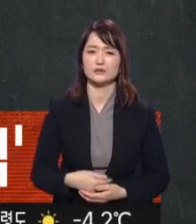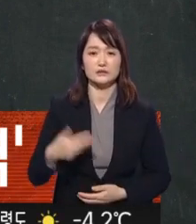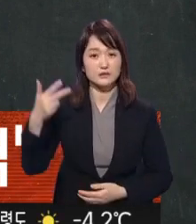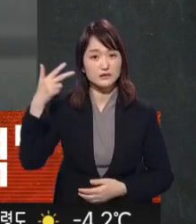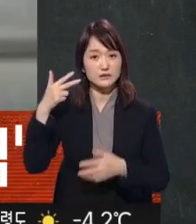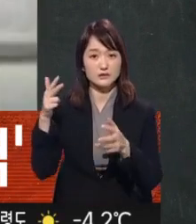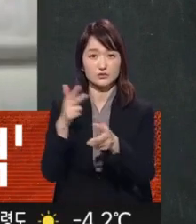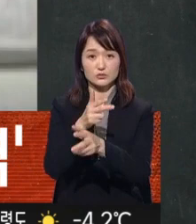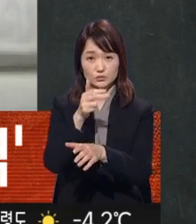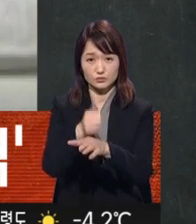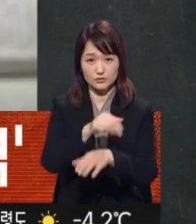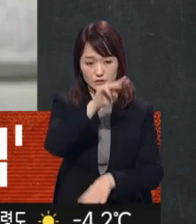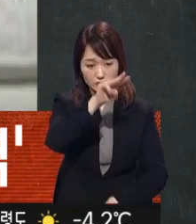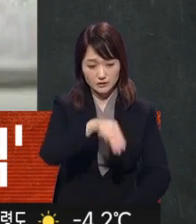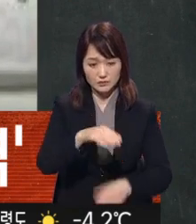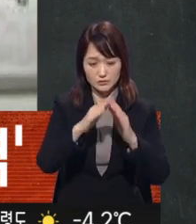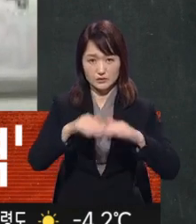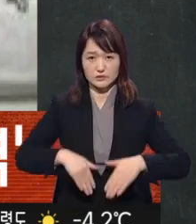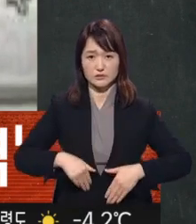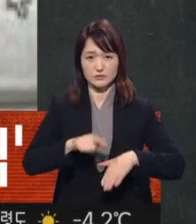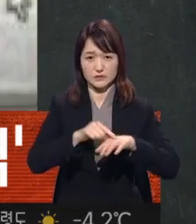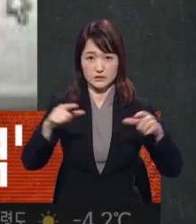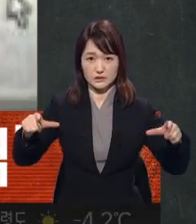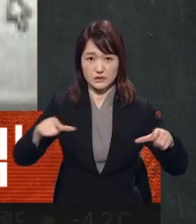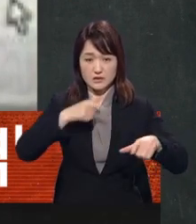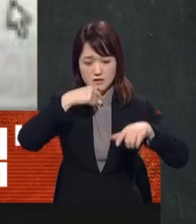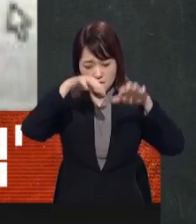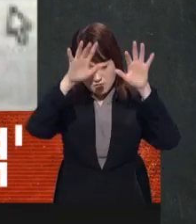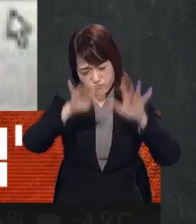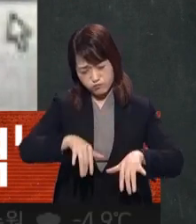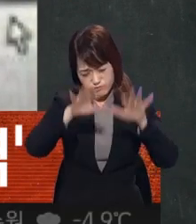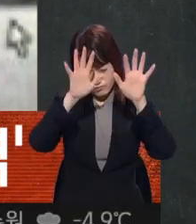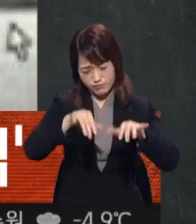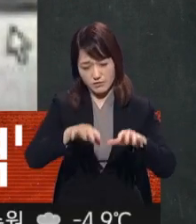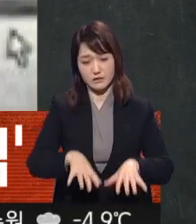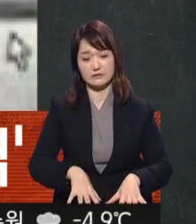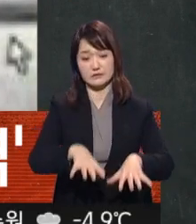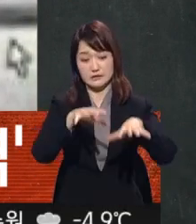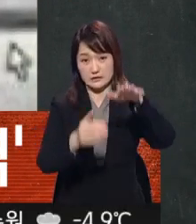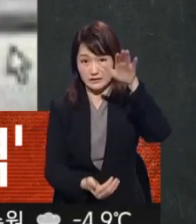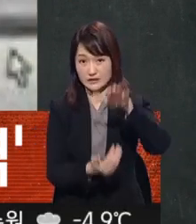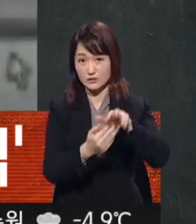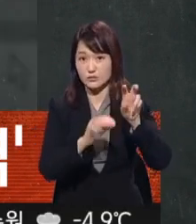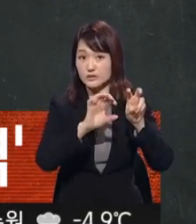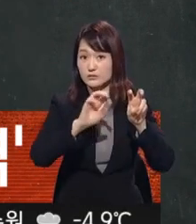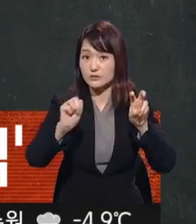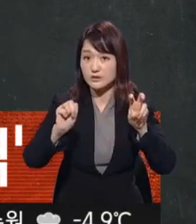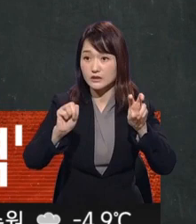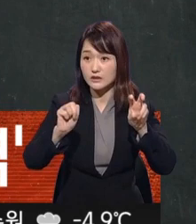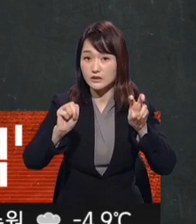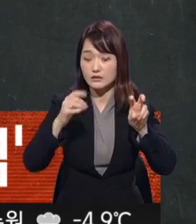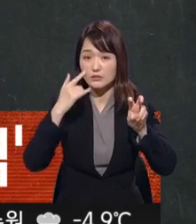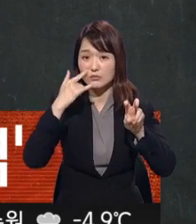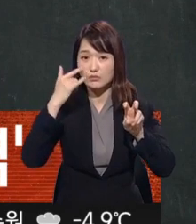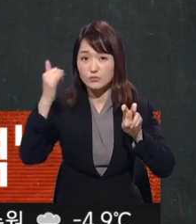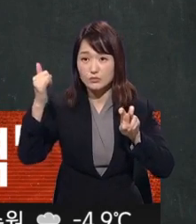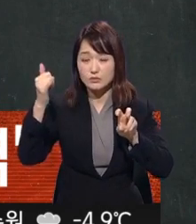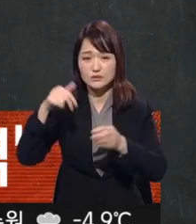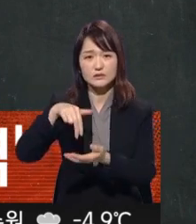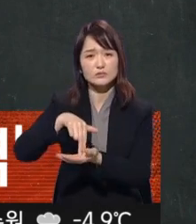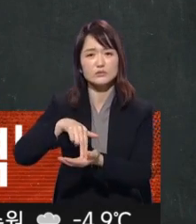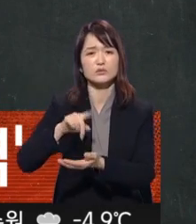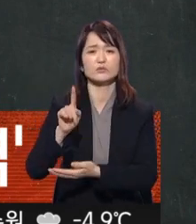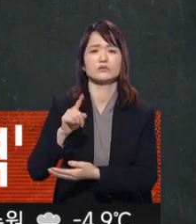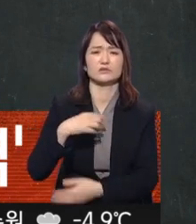주말 광주 전남 지역의 최대 20cm가 넘는 폭설이 내렸는데 아이고 부모님들 부모님